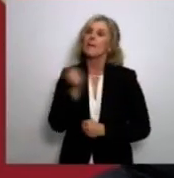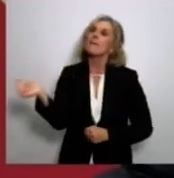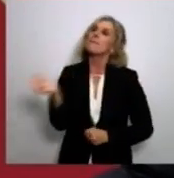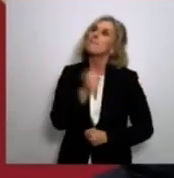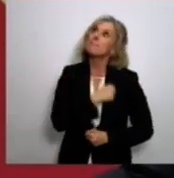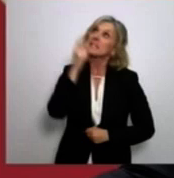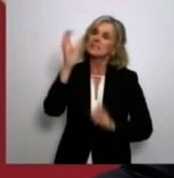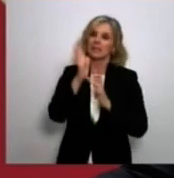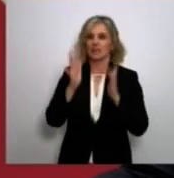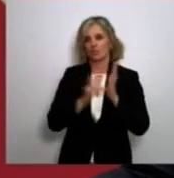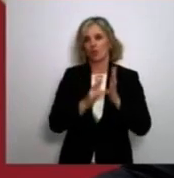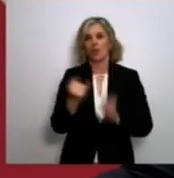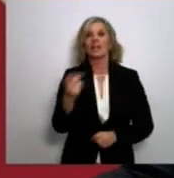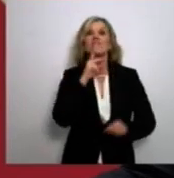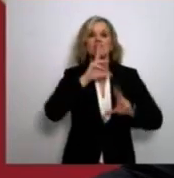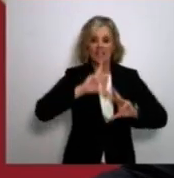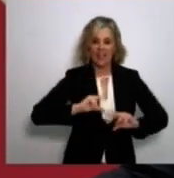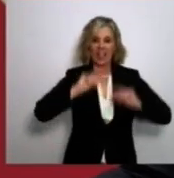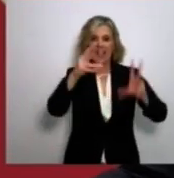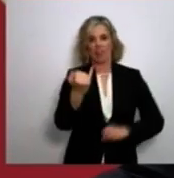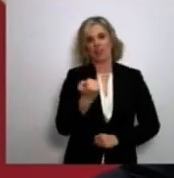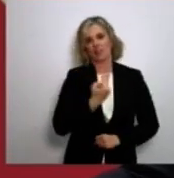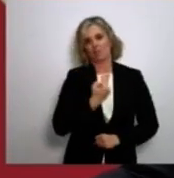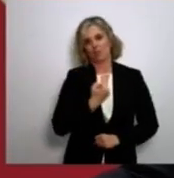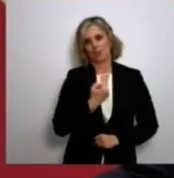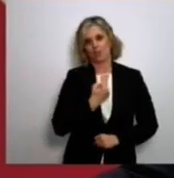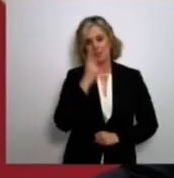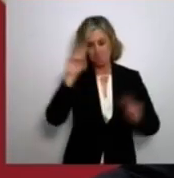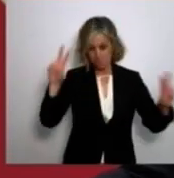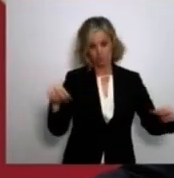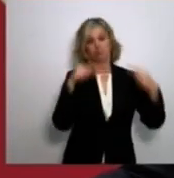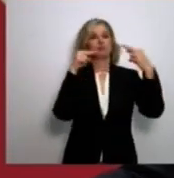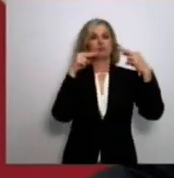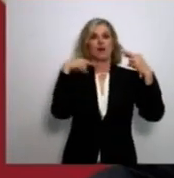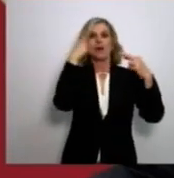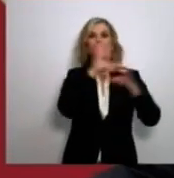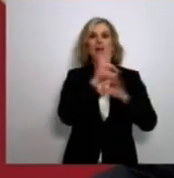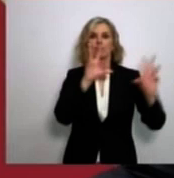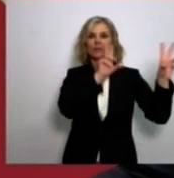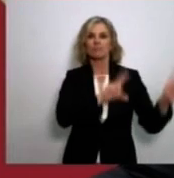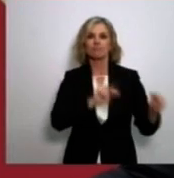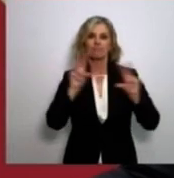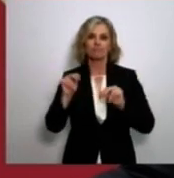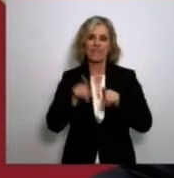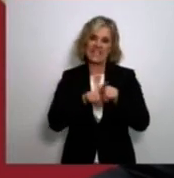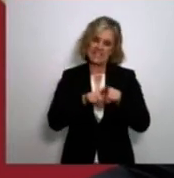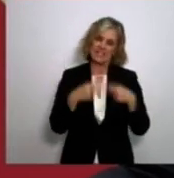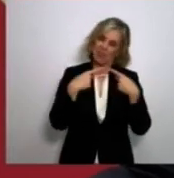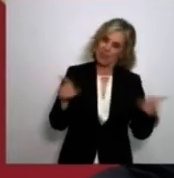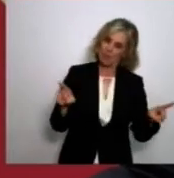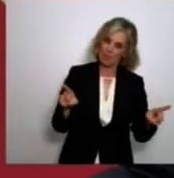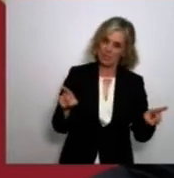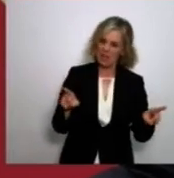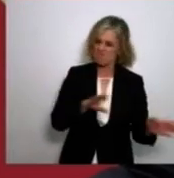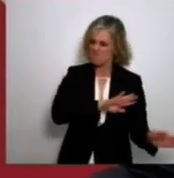Μας ενώνει η ταυτότητά μας. Μπορούμε να κοιταχτούμε στον καθρέφτη και να δούμε ότι είμαστε όμοιοι. Αλλά δεν έχουμε καμία σχέση με αυτά